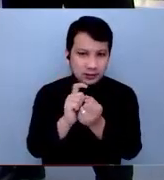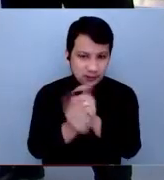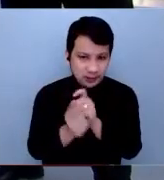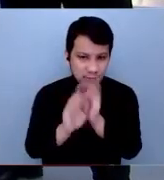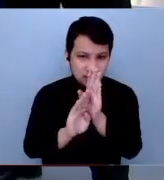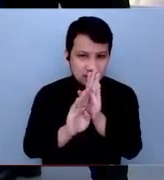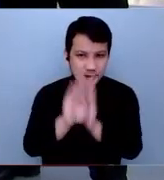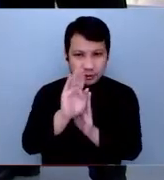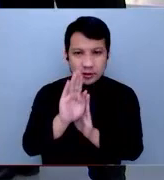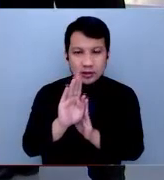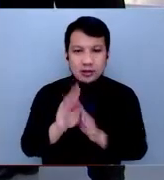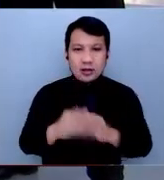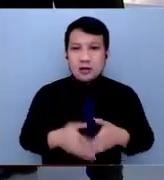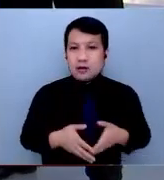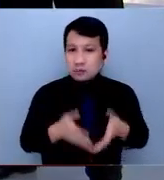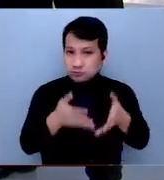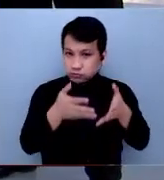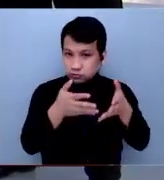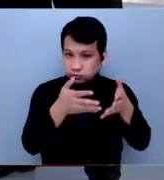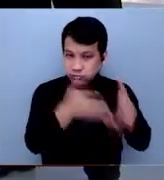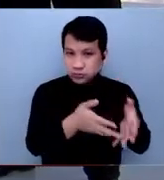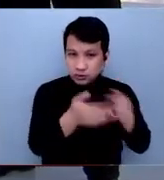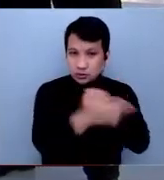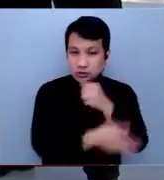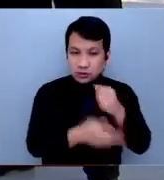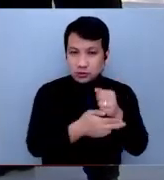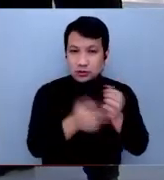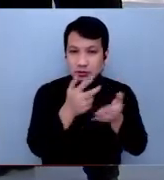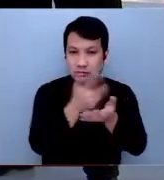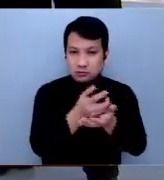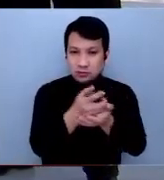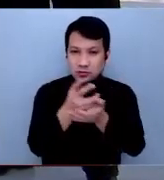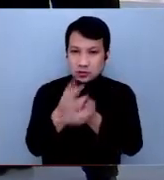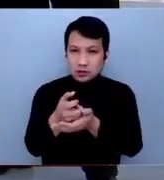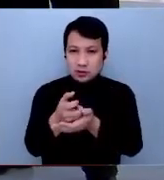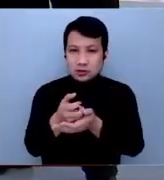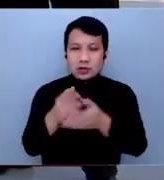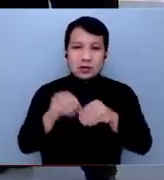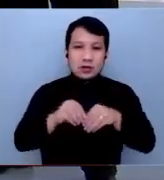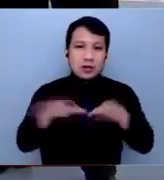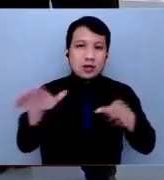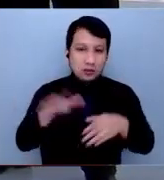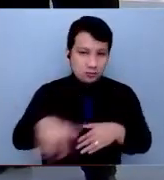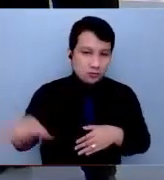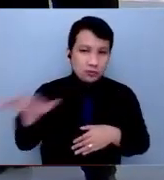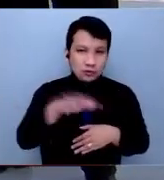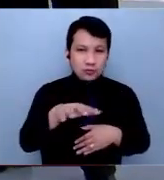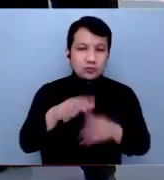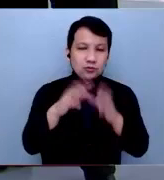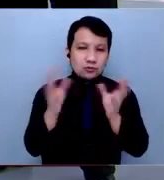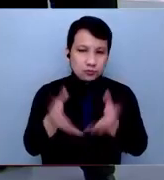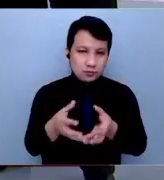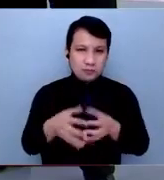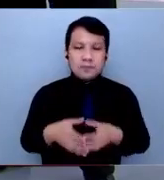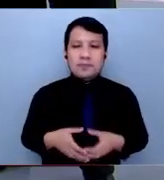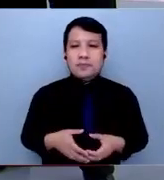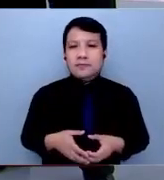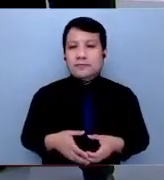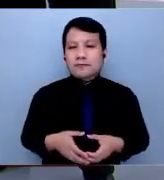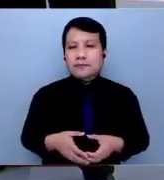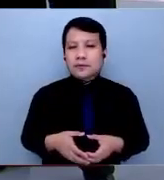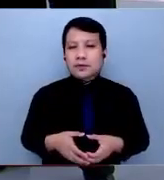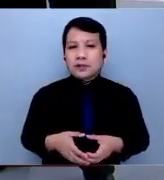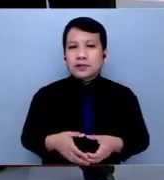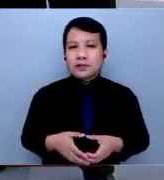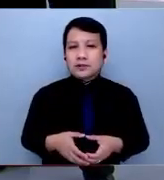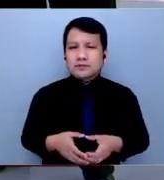may napag-iiwanan na riyon pagdating sa pagbabakuna, apektado pa rin po ang buong mundo. At